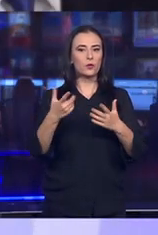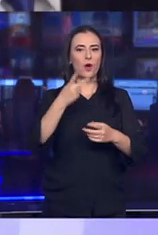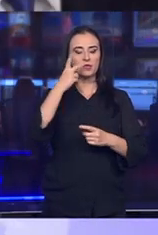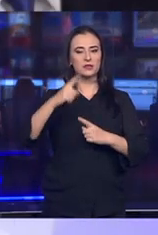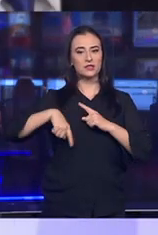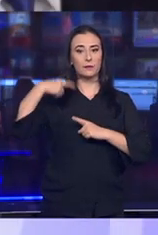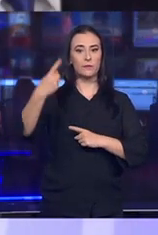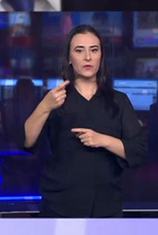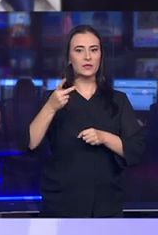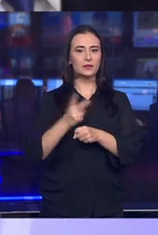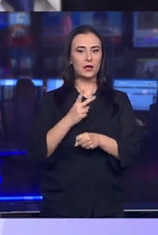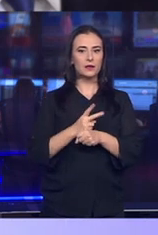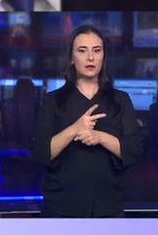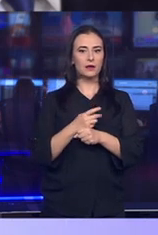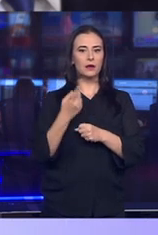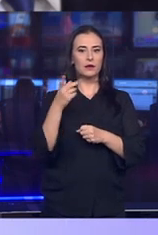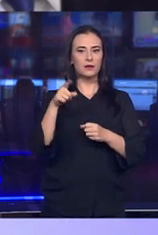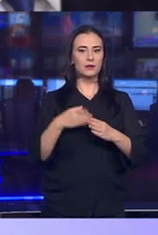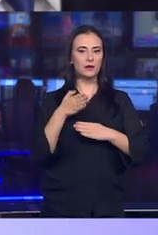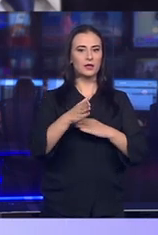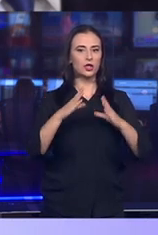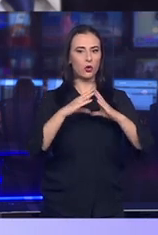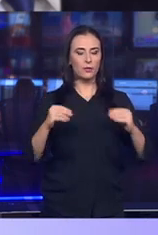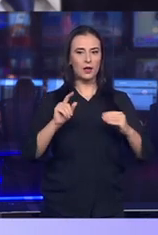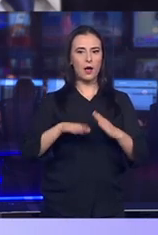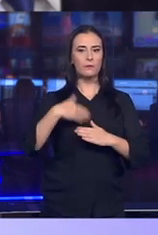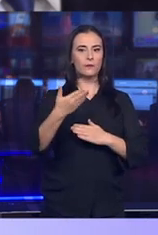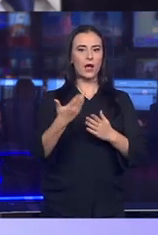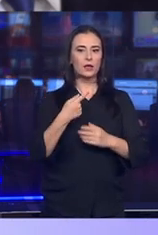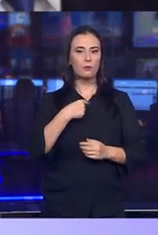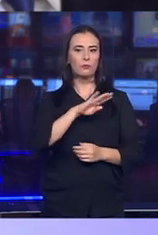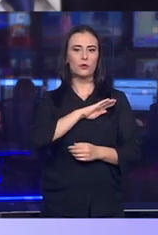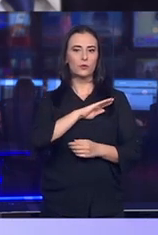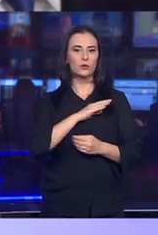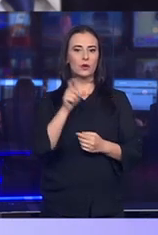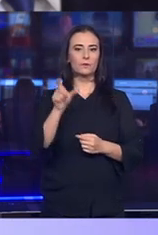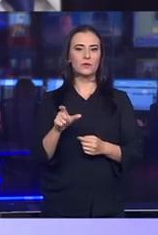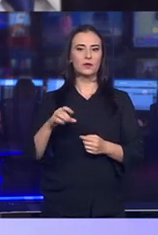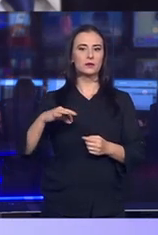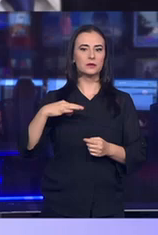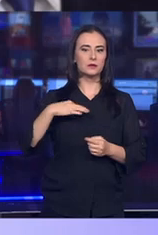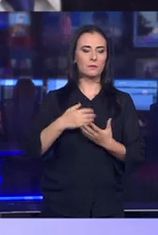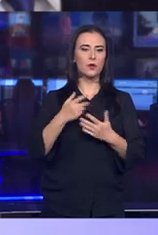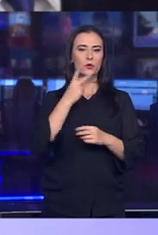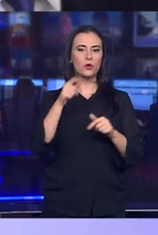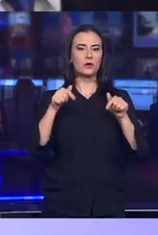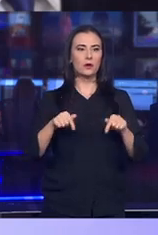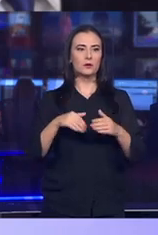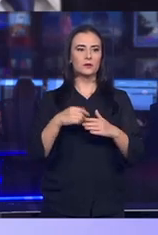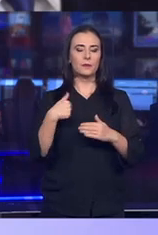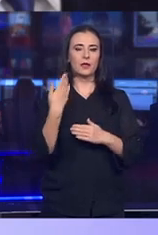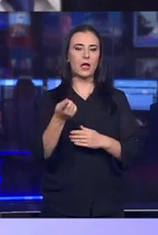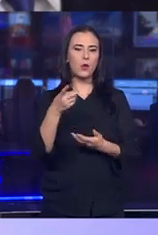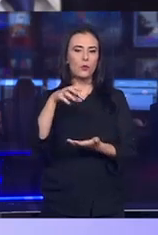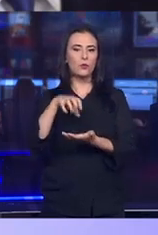4 săptămâni, statele din prima linie având, practic, posibilitatea să proceseze solicitările de